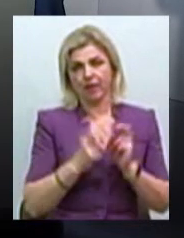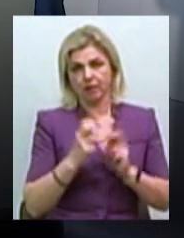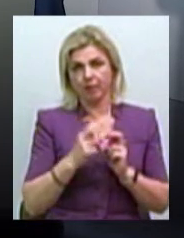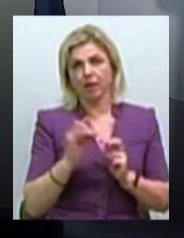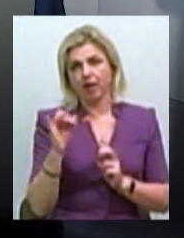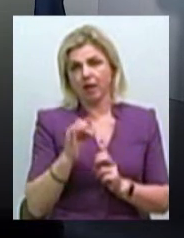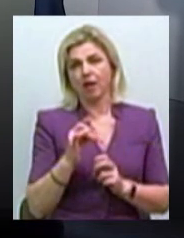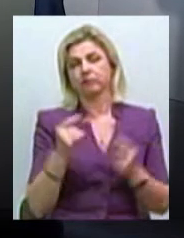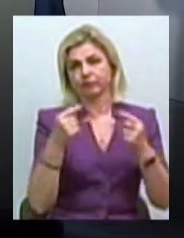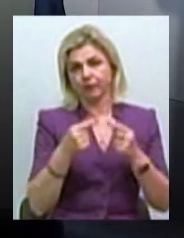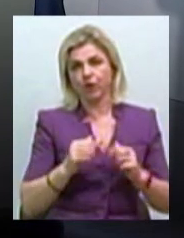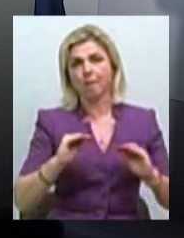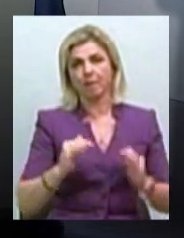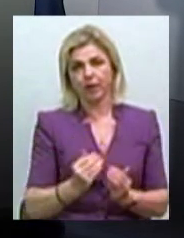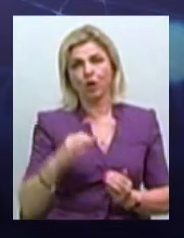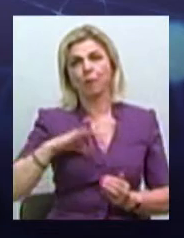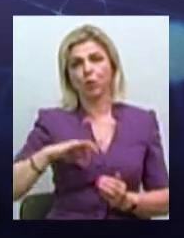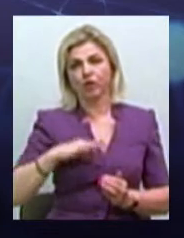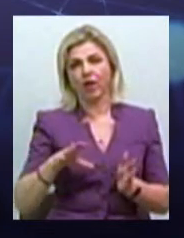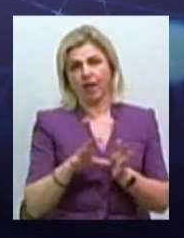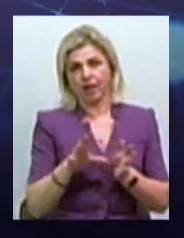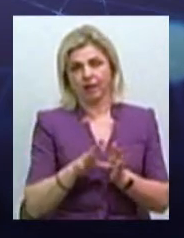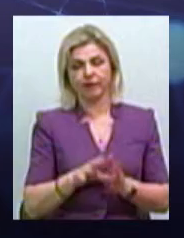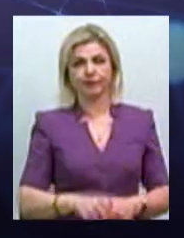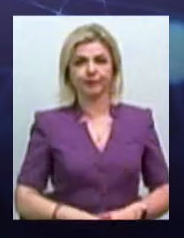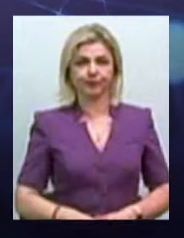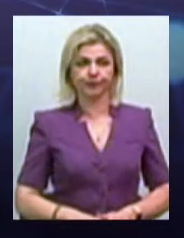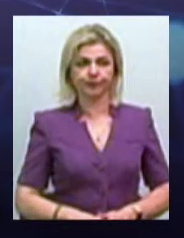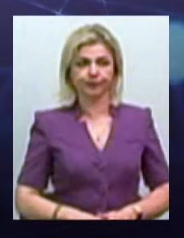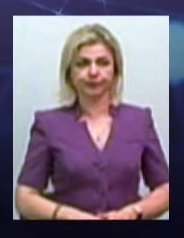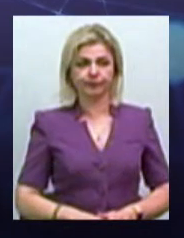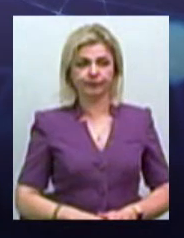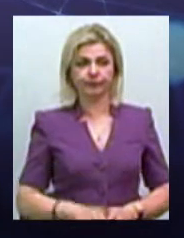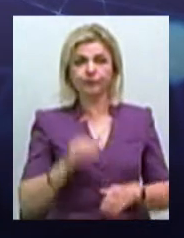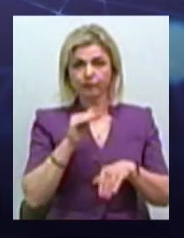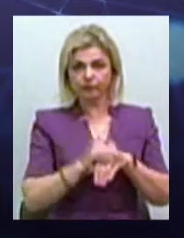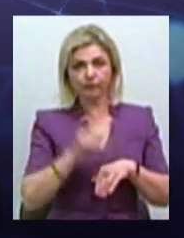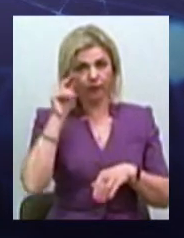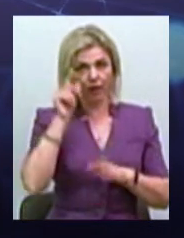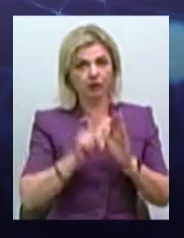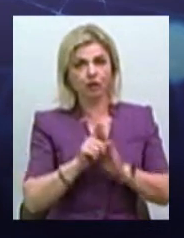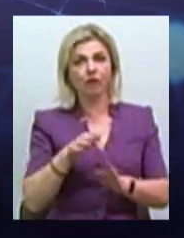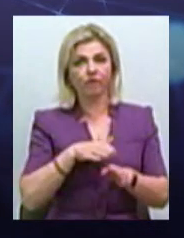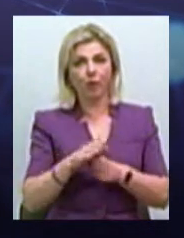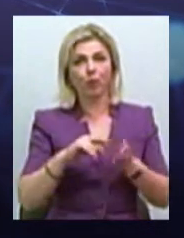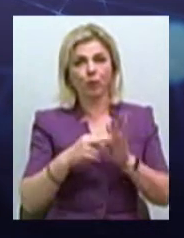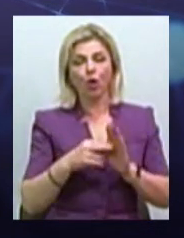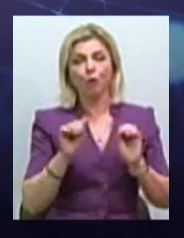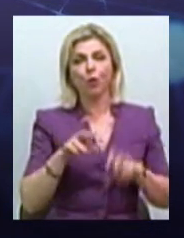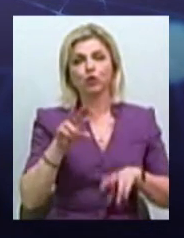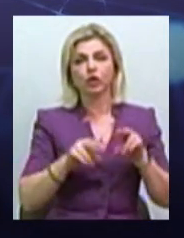і, відповідно, зменшити споживання електроенергії. Фактичною датою початку реалізації проєкту можна